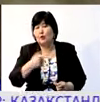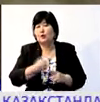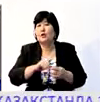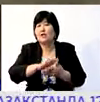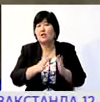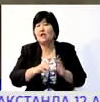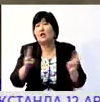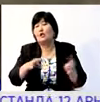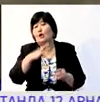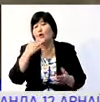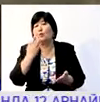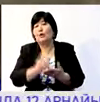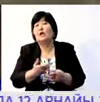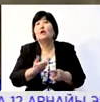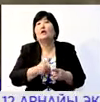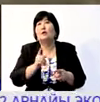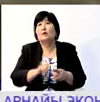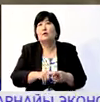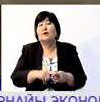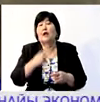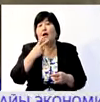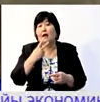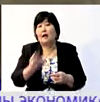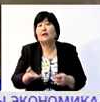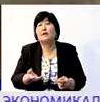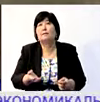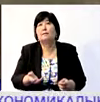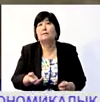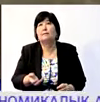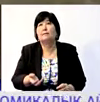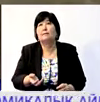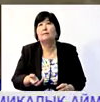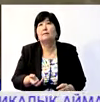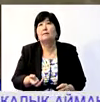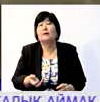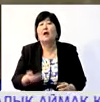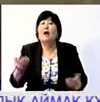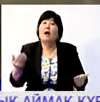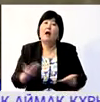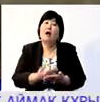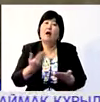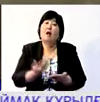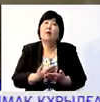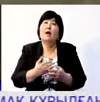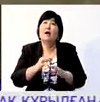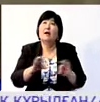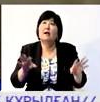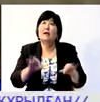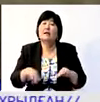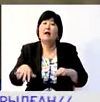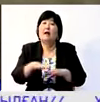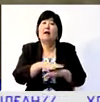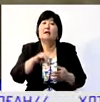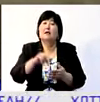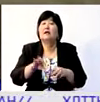көп болады. Соны біз бірге қарап, сосын ақпарат, жаңағы халықтың арасында